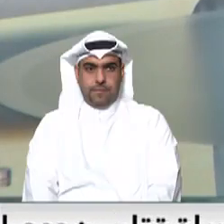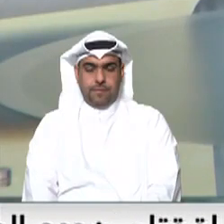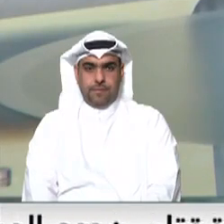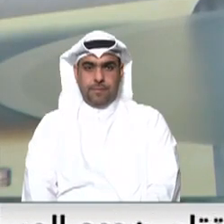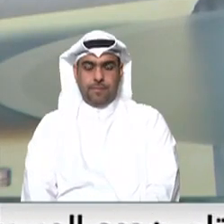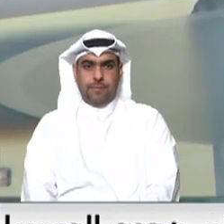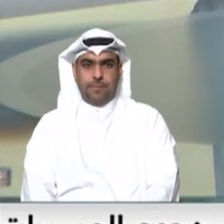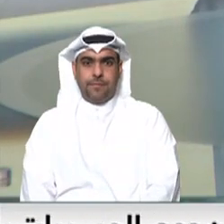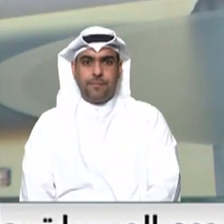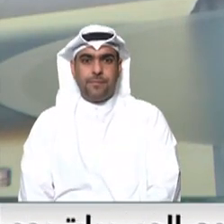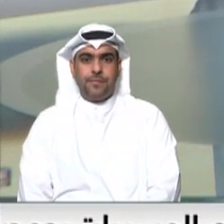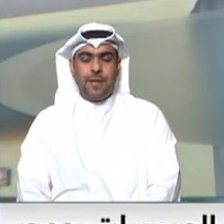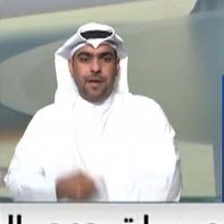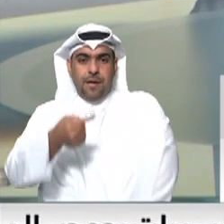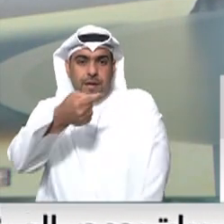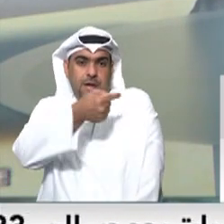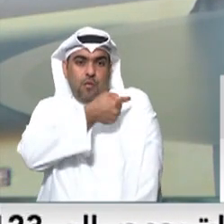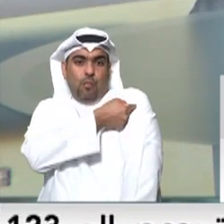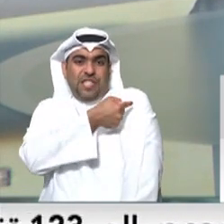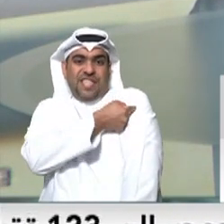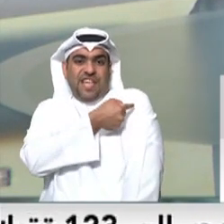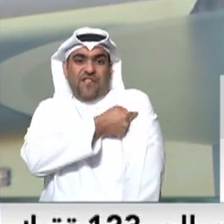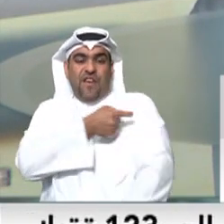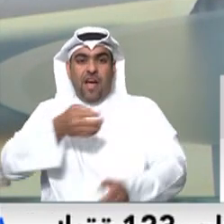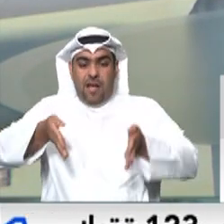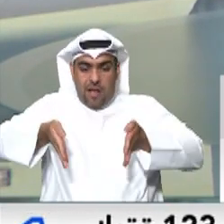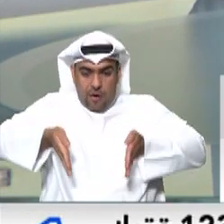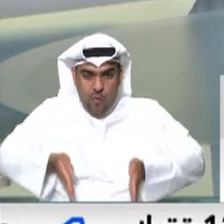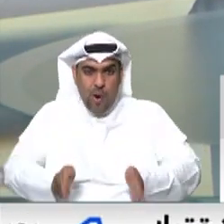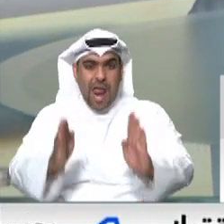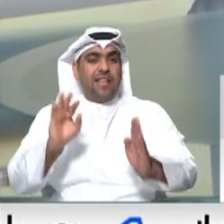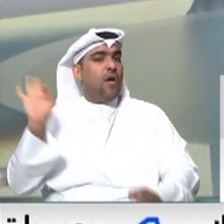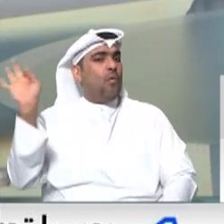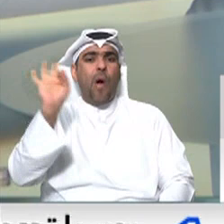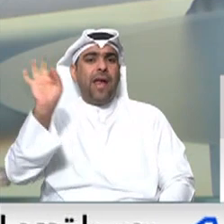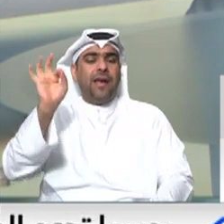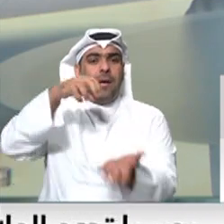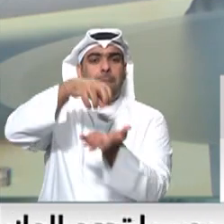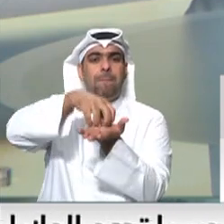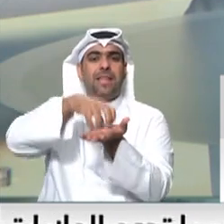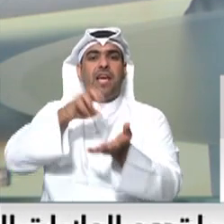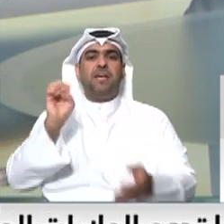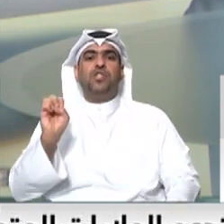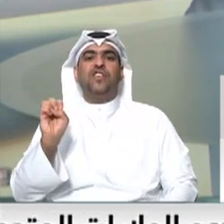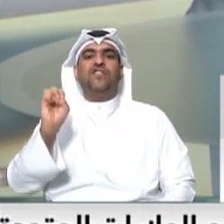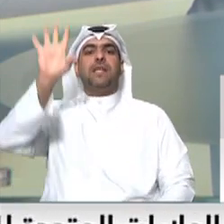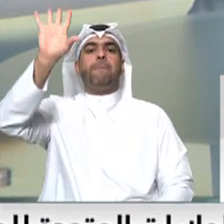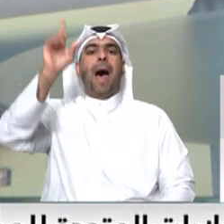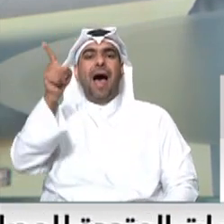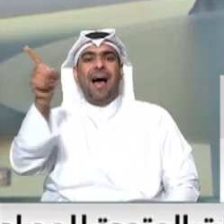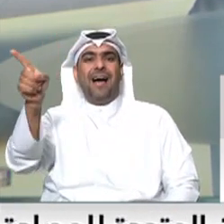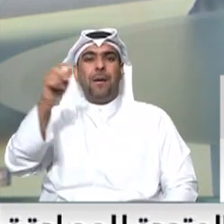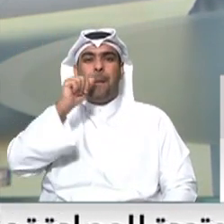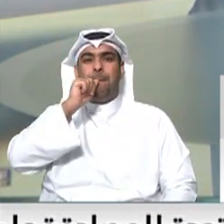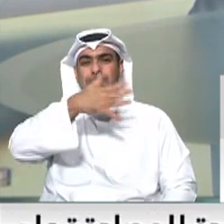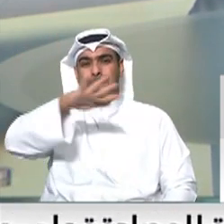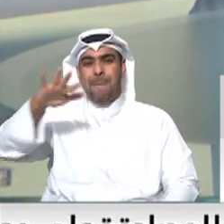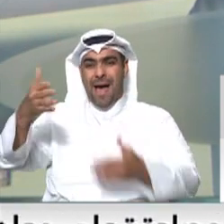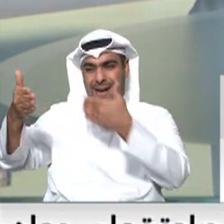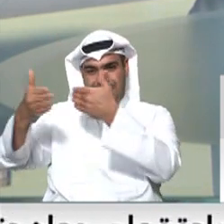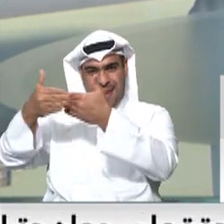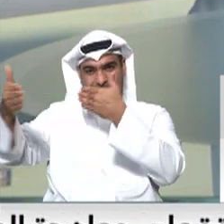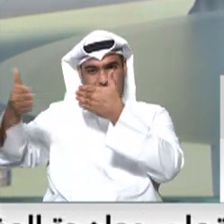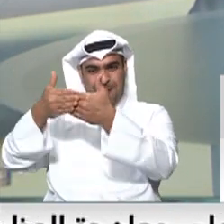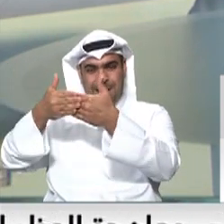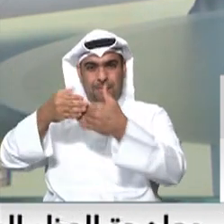يعد مشروع المستشفى الولادة الجديد في منطقة الصباح الطبية من المشاريع التنموية الرائدة، ويتكون المبنى من